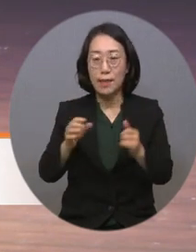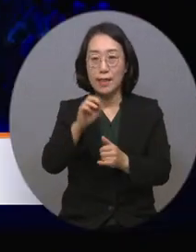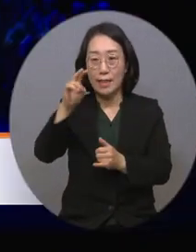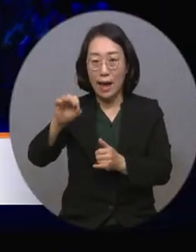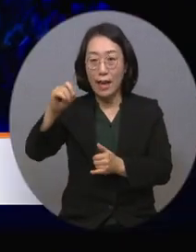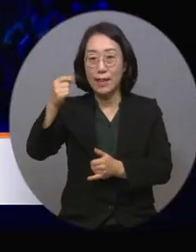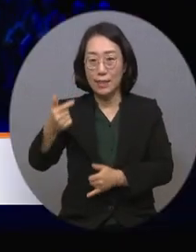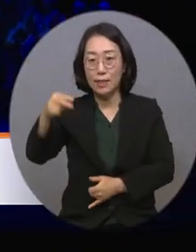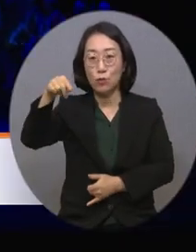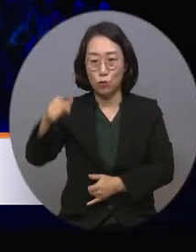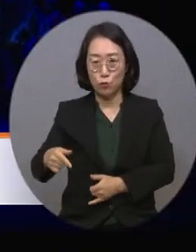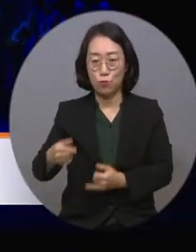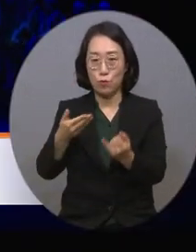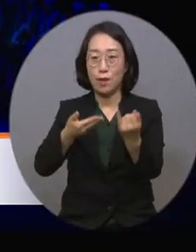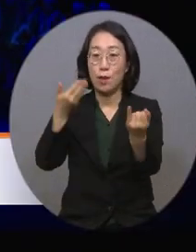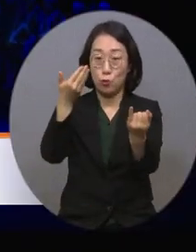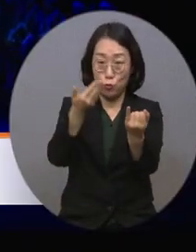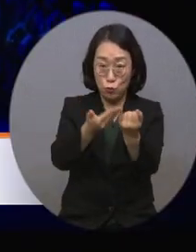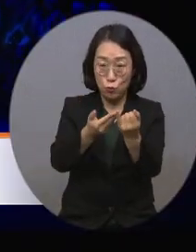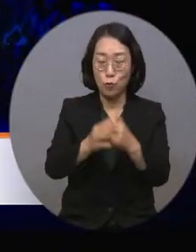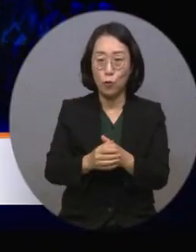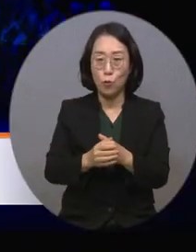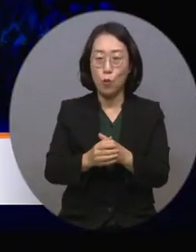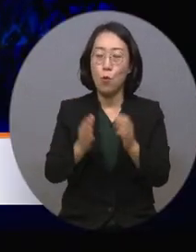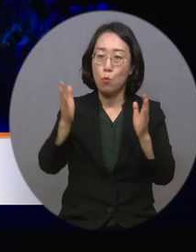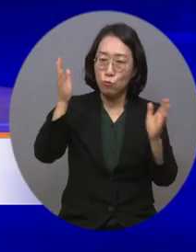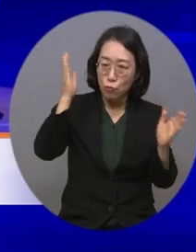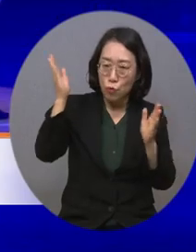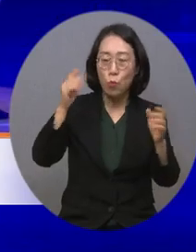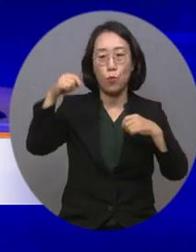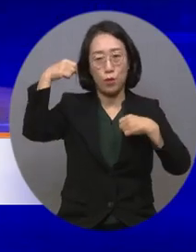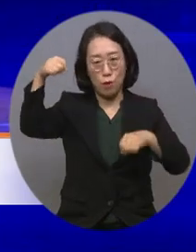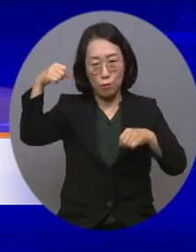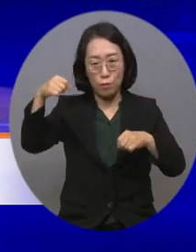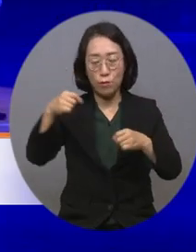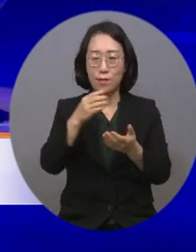가운데 무용과 국악, 연극 등 다양한